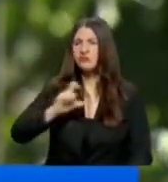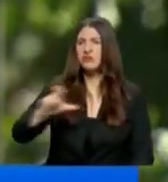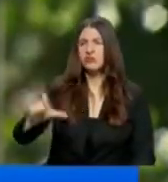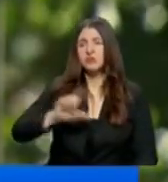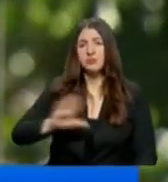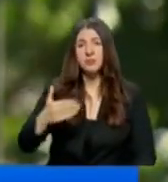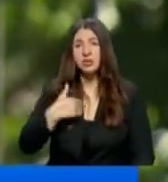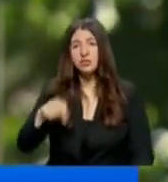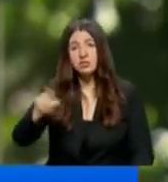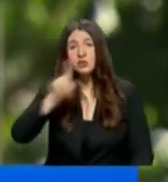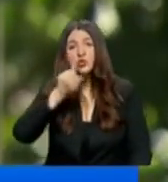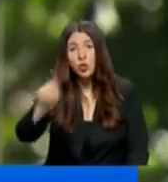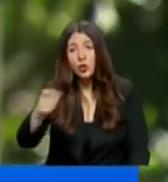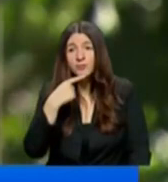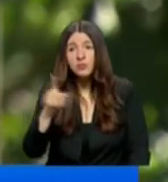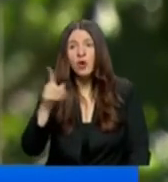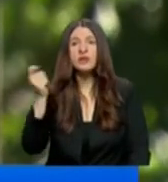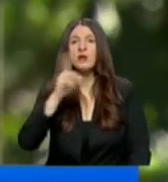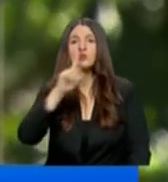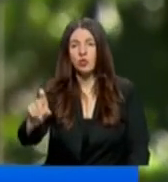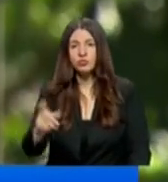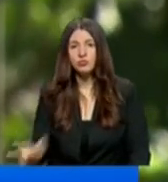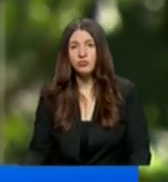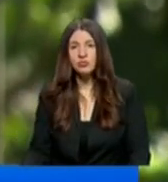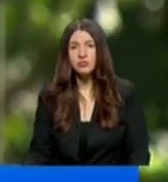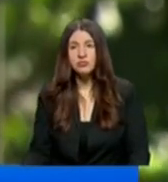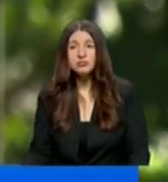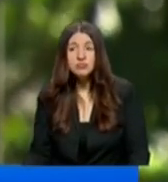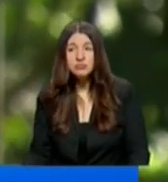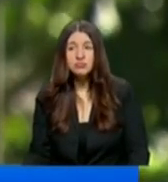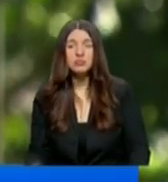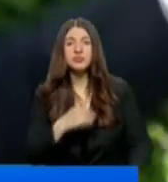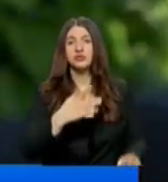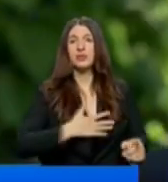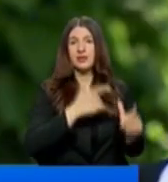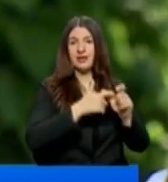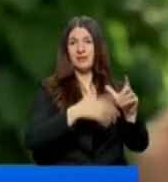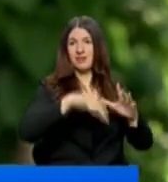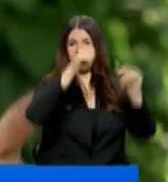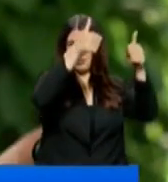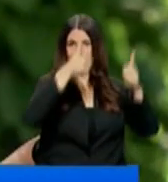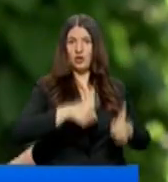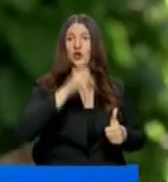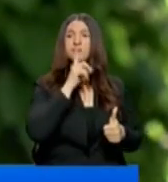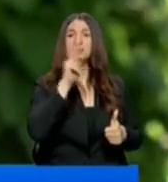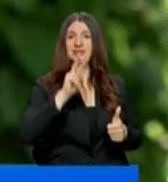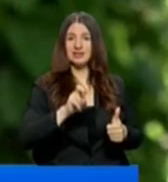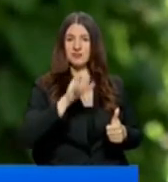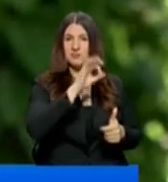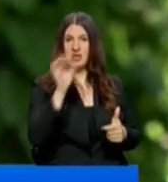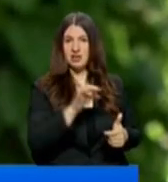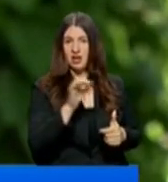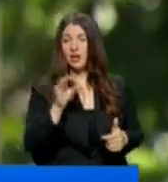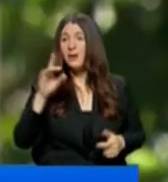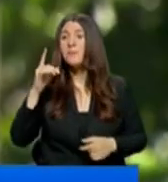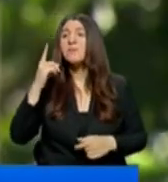verdim. Ben de şimdi sana soruyorum dedim. 10 soru sordum. Bu CHP Genel Merkezi'nin aslanız. Evet. 128 milyar dolar. Evet.